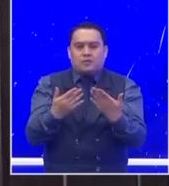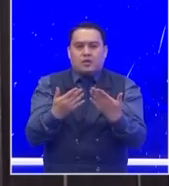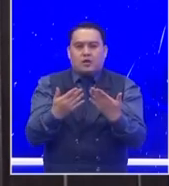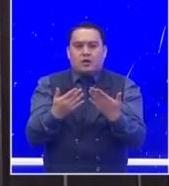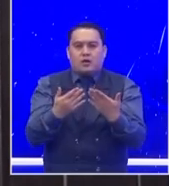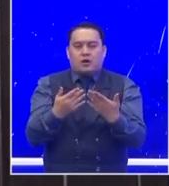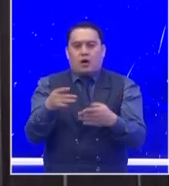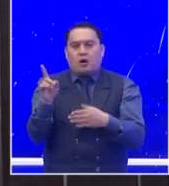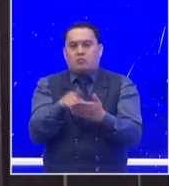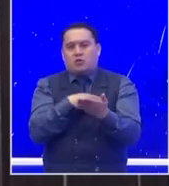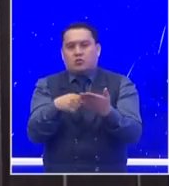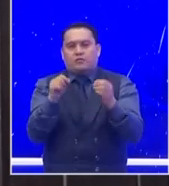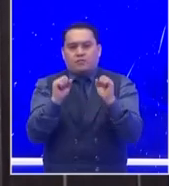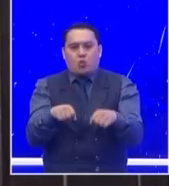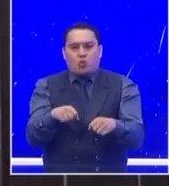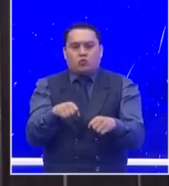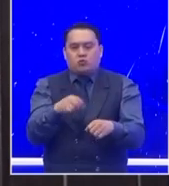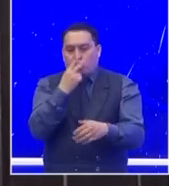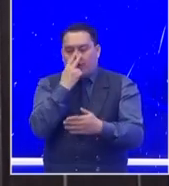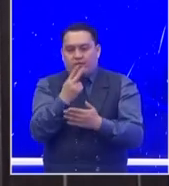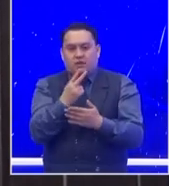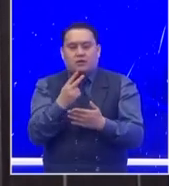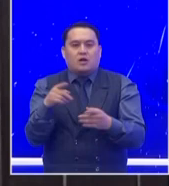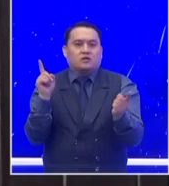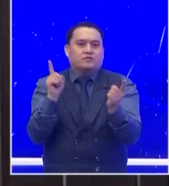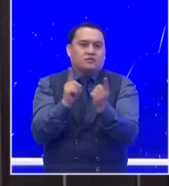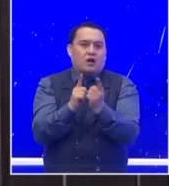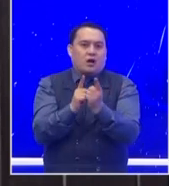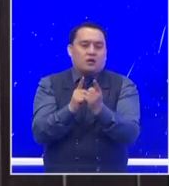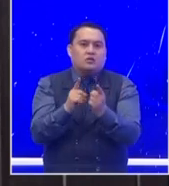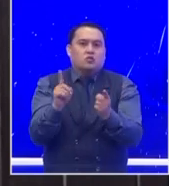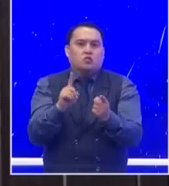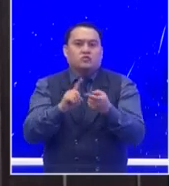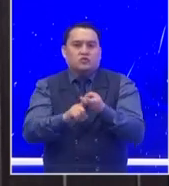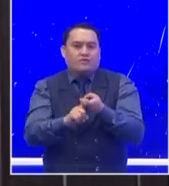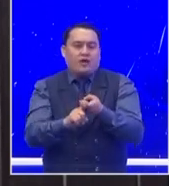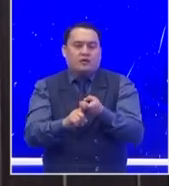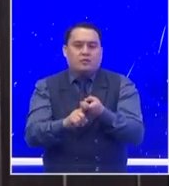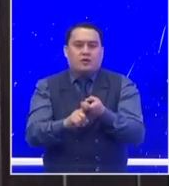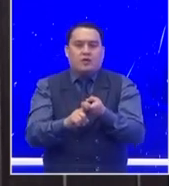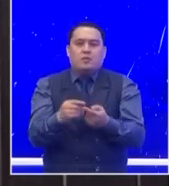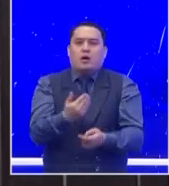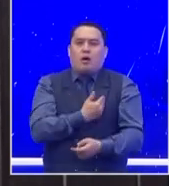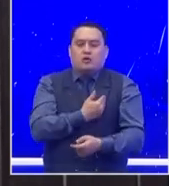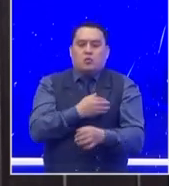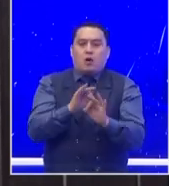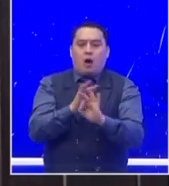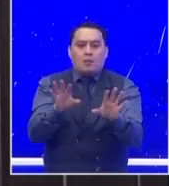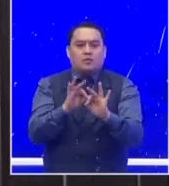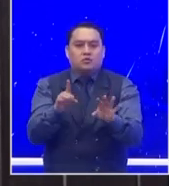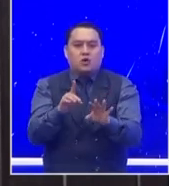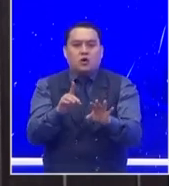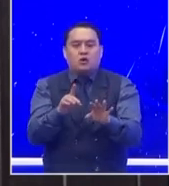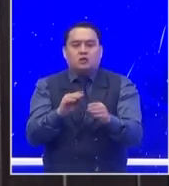идет опровержение, но многие могут его уже не увидеть. И наша встреча тоже один из элементов взаимодействия с госструктурами. Мы хотим объяснить, что умалчивать